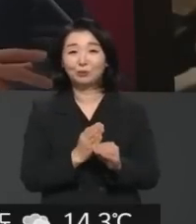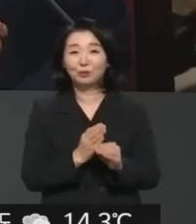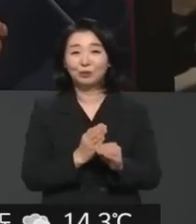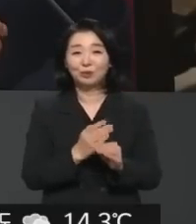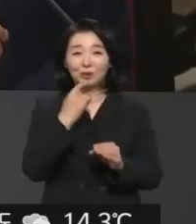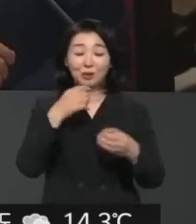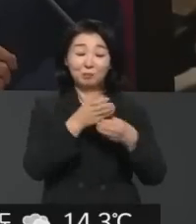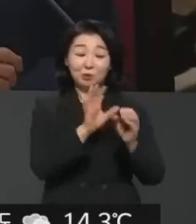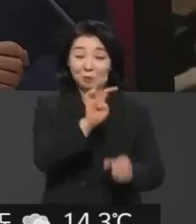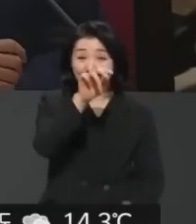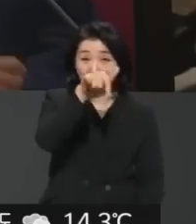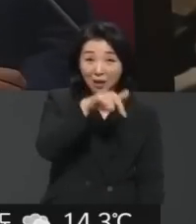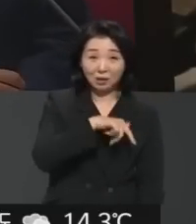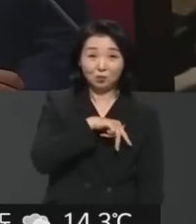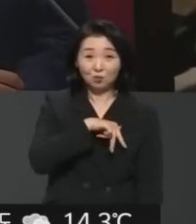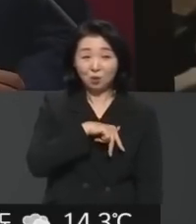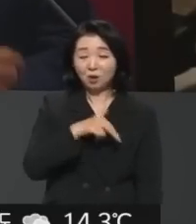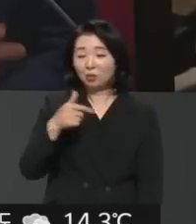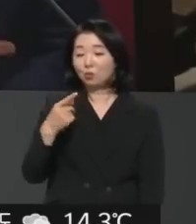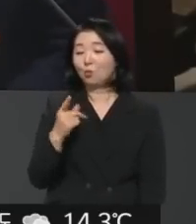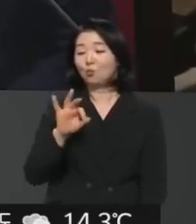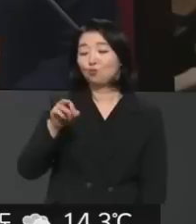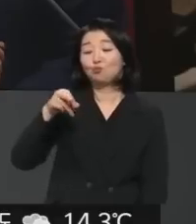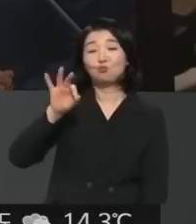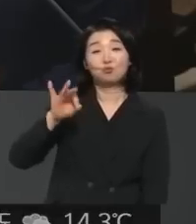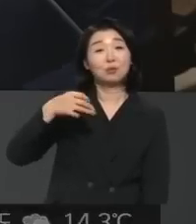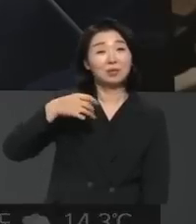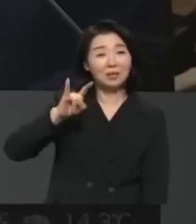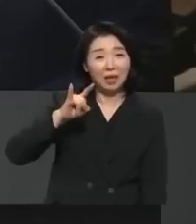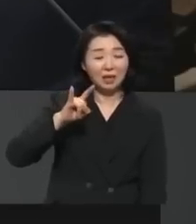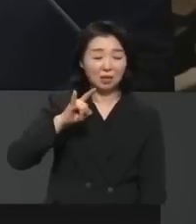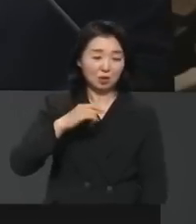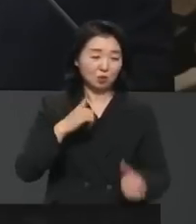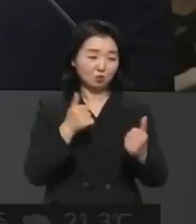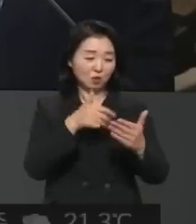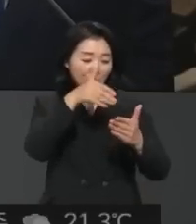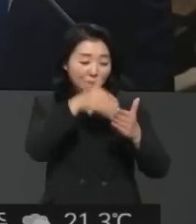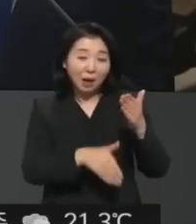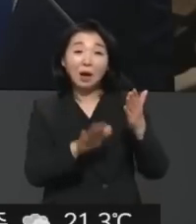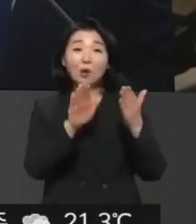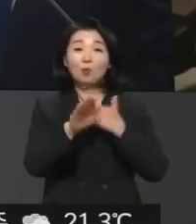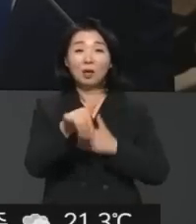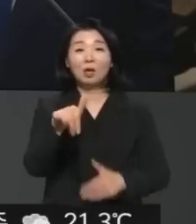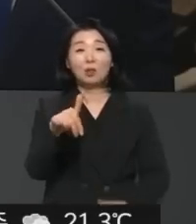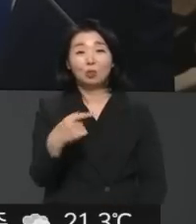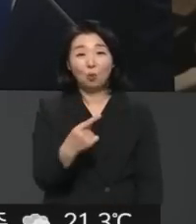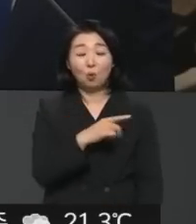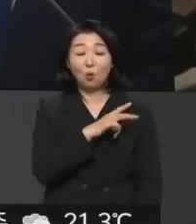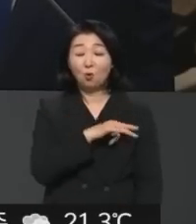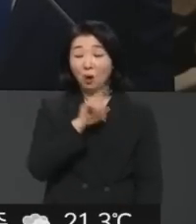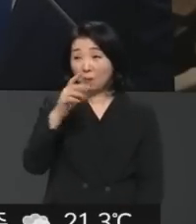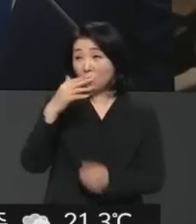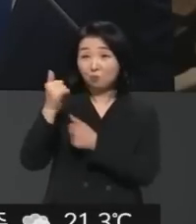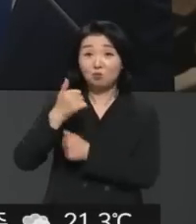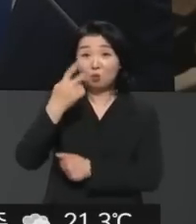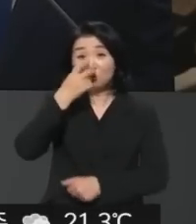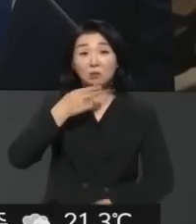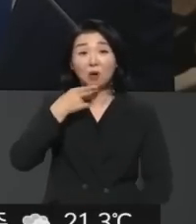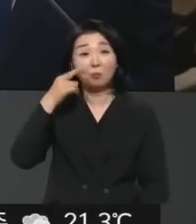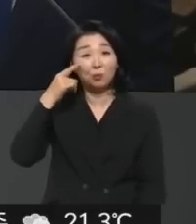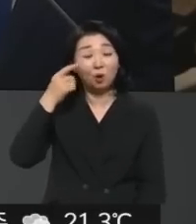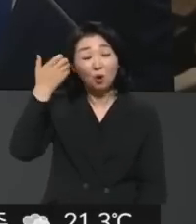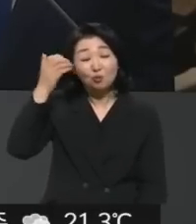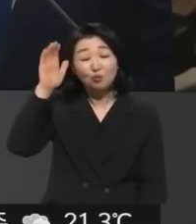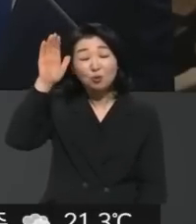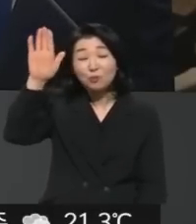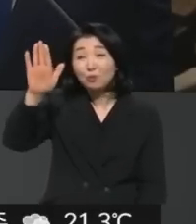민주당 박용진 의원은 노웅래 의원의 국회 체포안이 부결된 이후에 검찰이 노 의원을 한 차례도 조사하지 않고 90일을